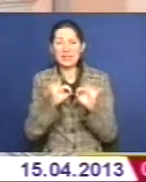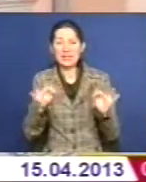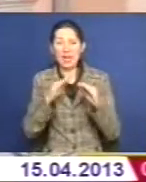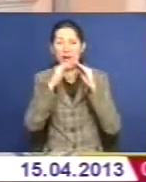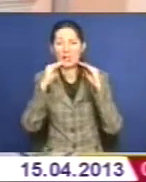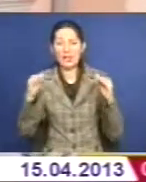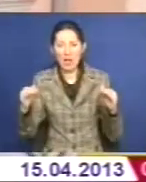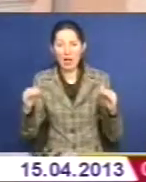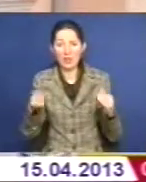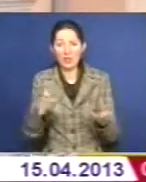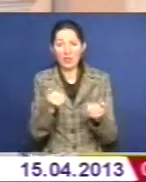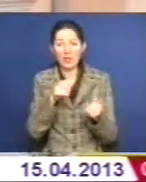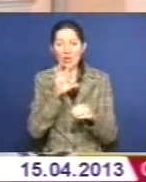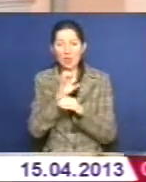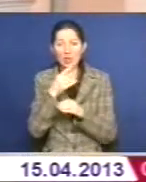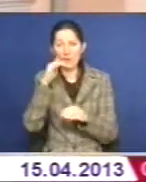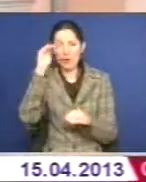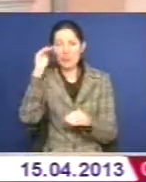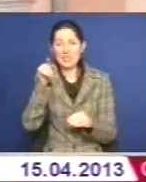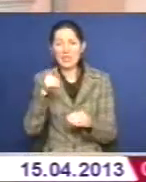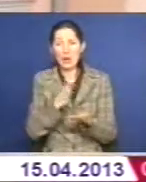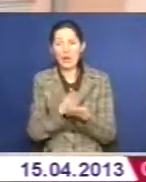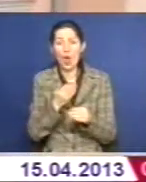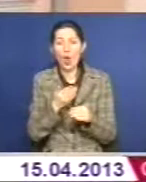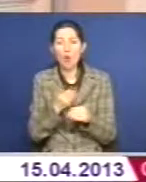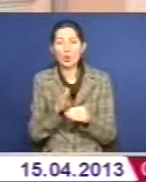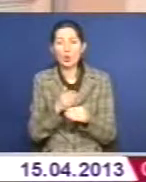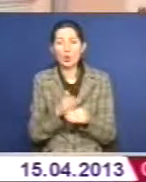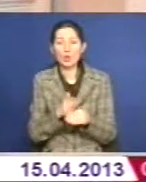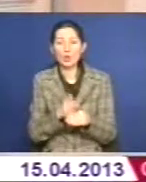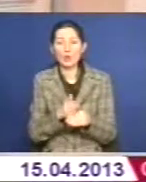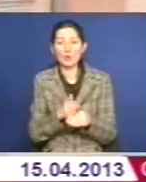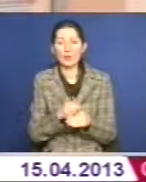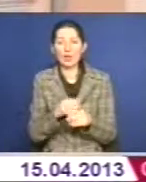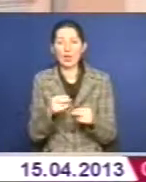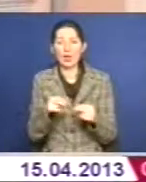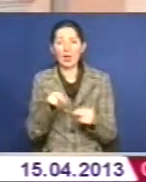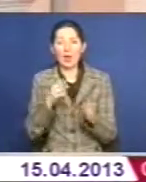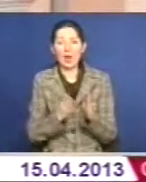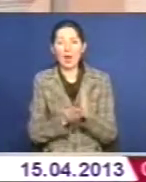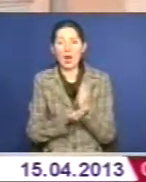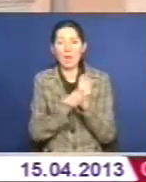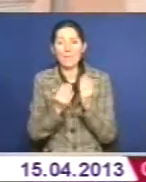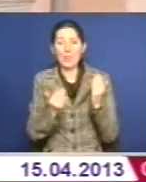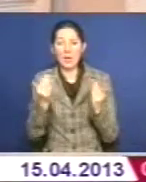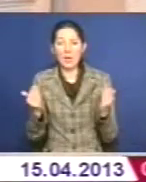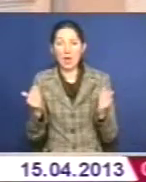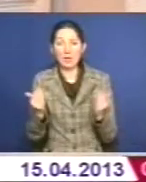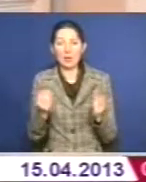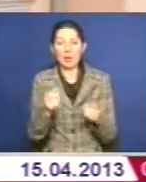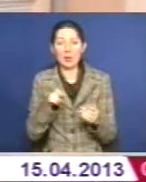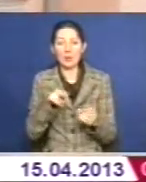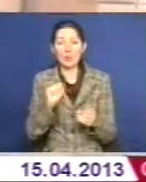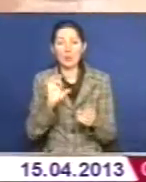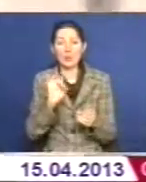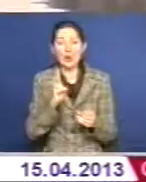там фотографію, вон вище, там є якісь кусочок паркану, чи як це правильно назвати, історія теж,